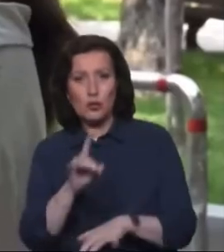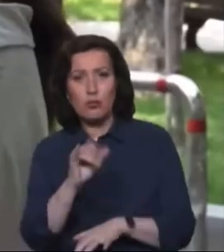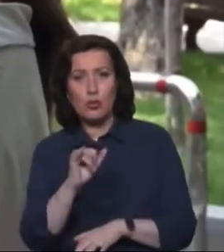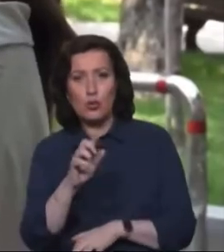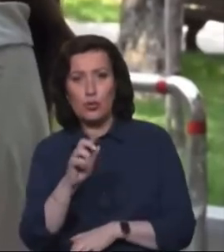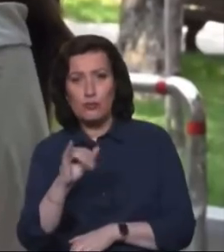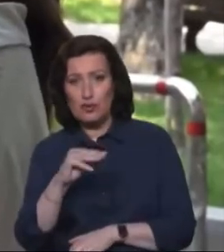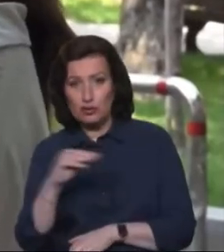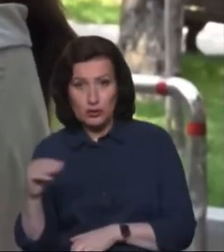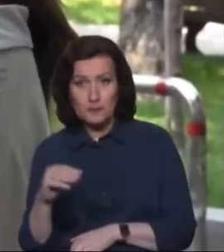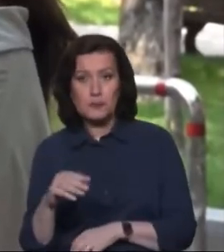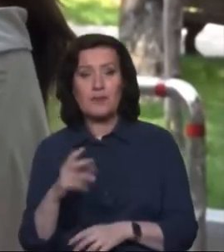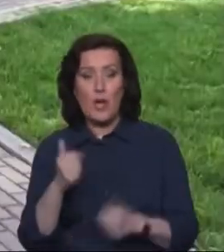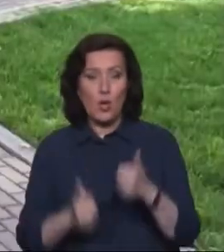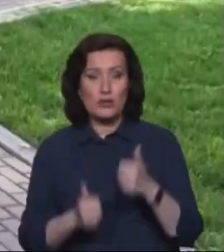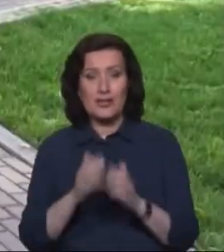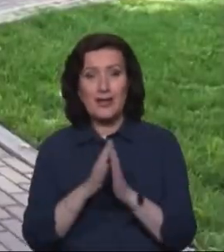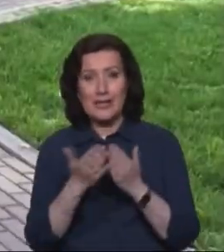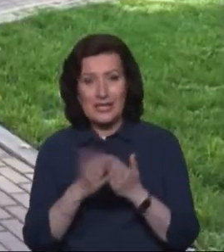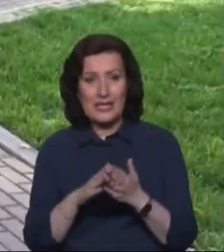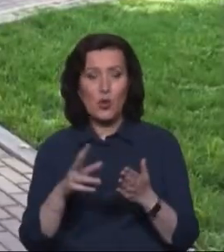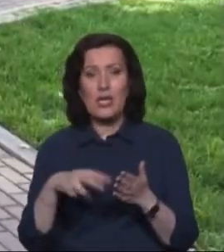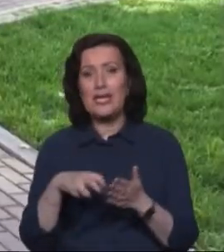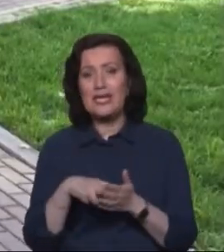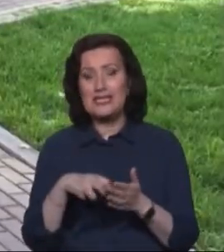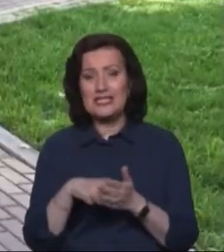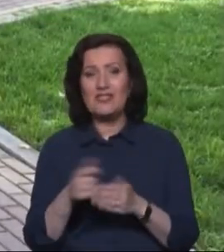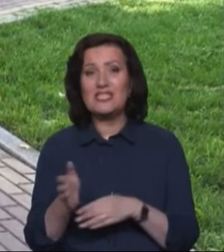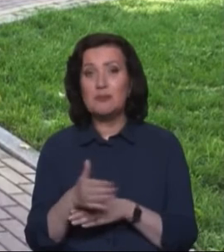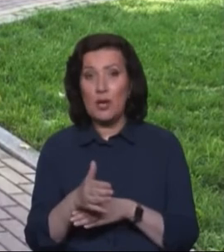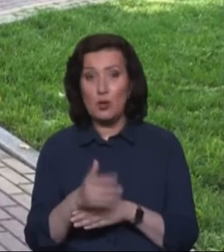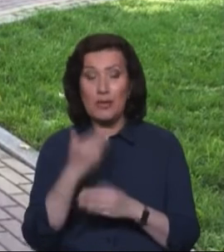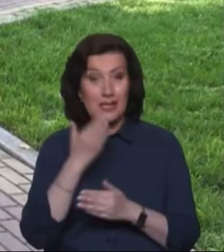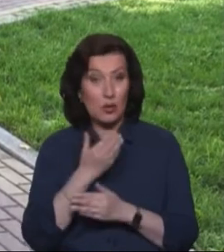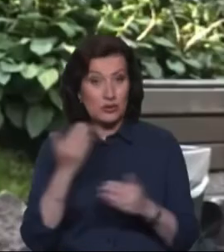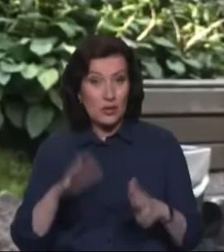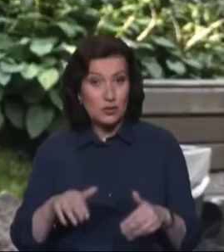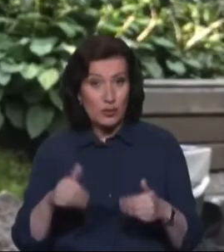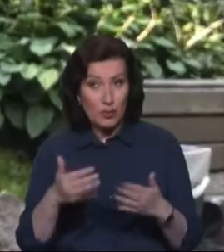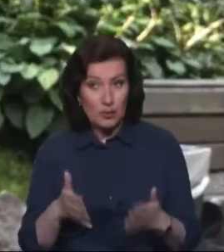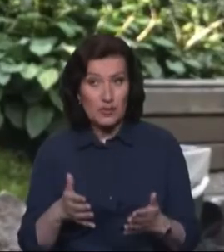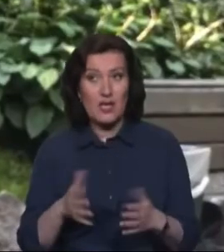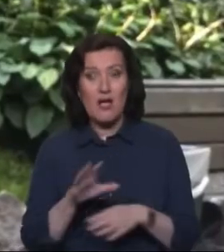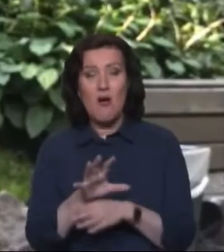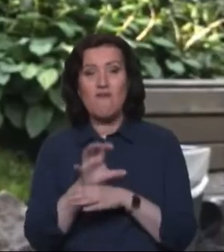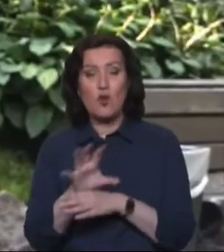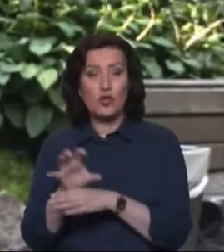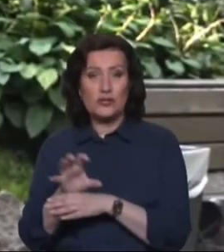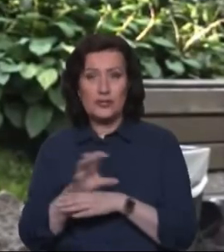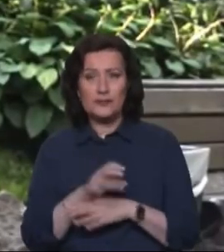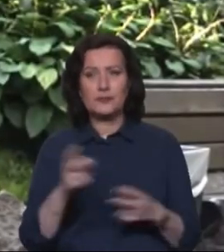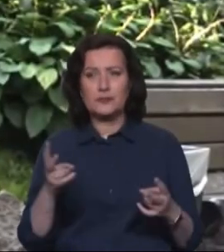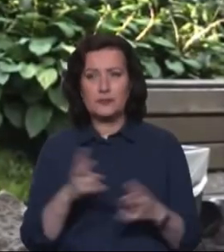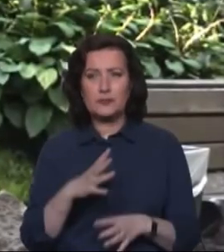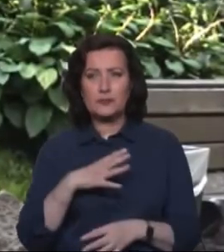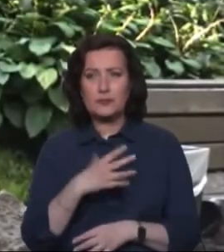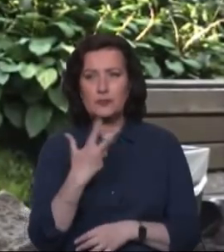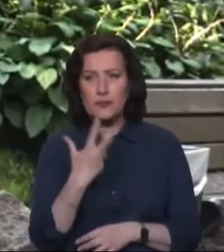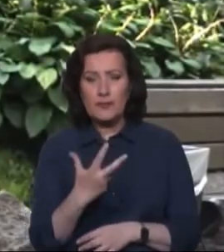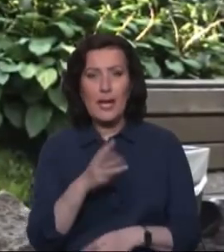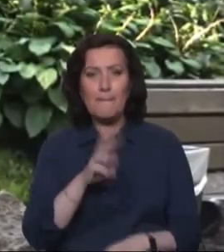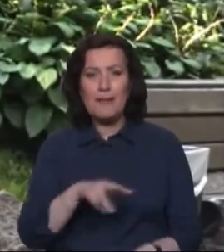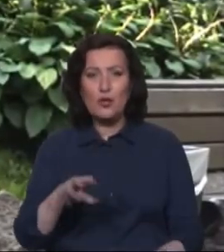благодійному аукціоні розіграли книгу та листівки з Маріуполя наостанок Дмитро запропонував авторську фотосесію потрібно було три